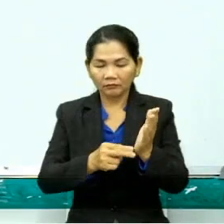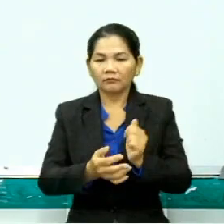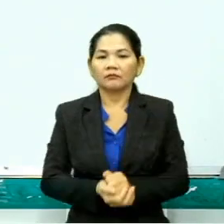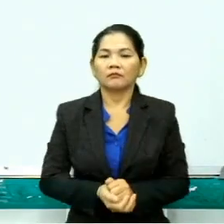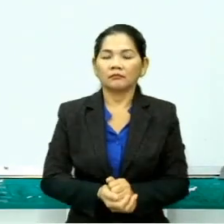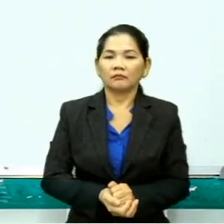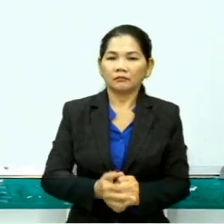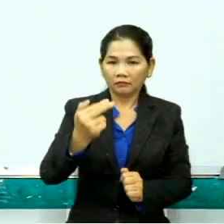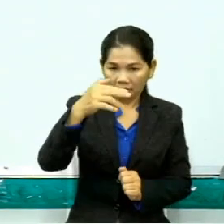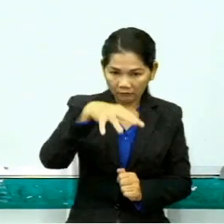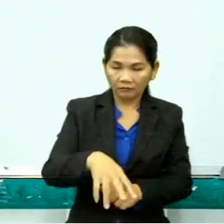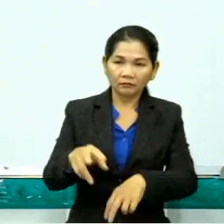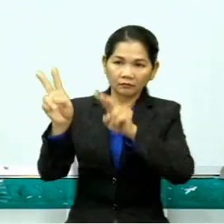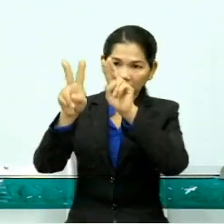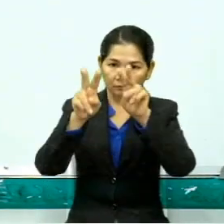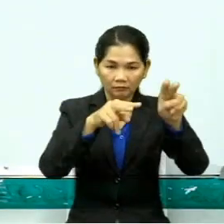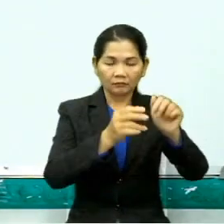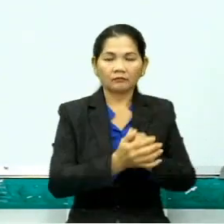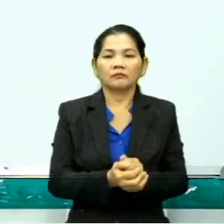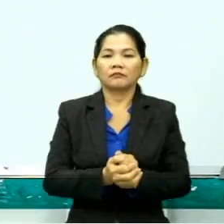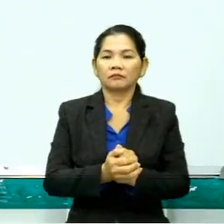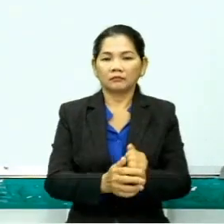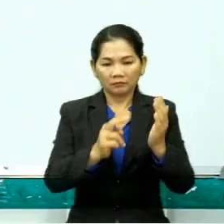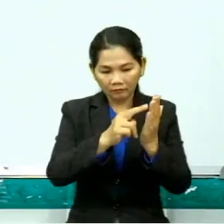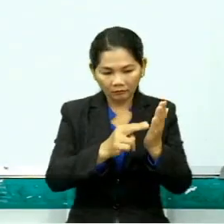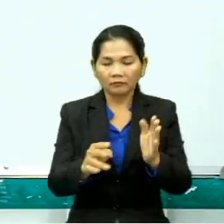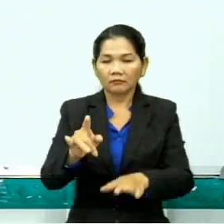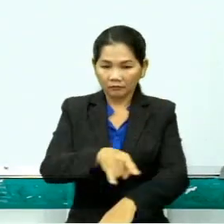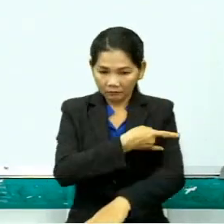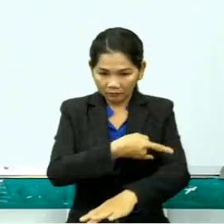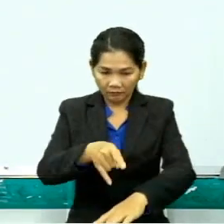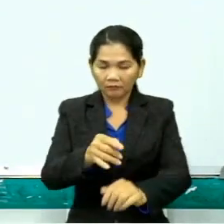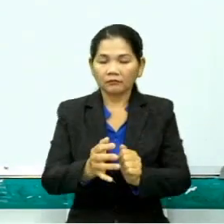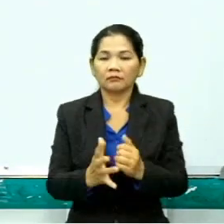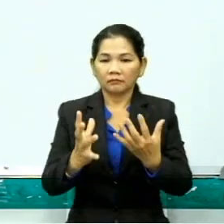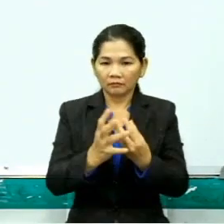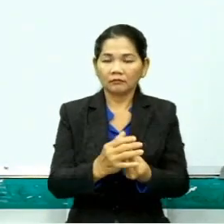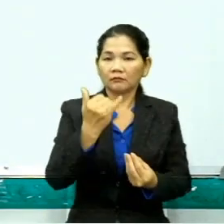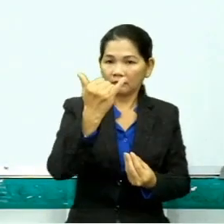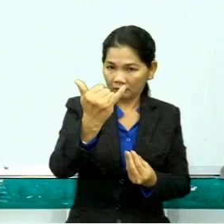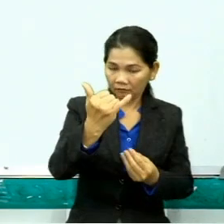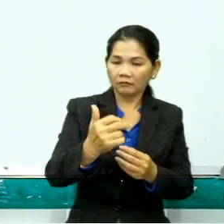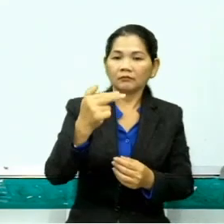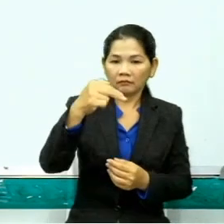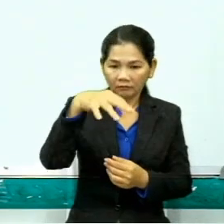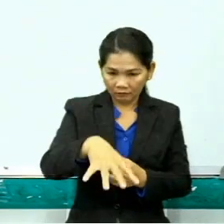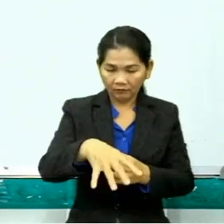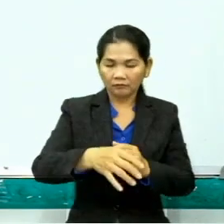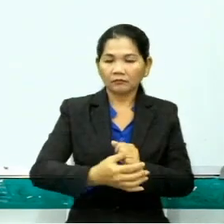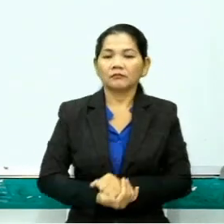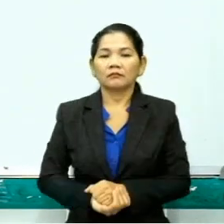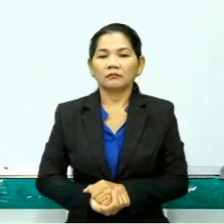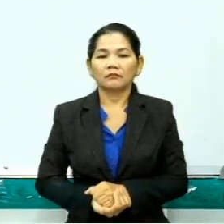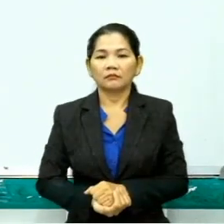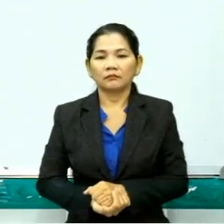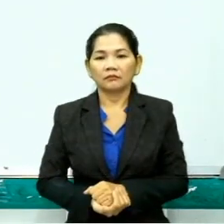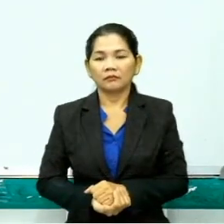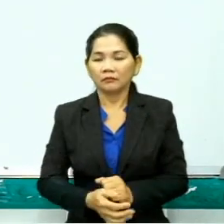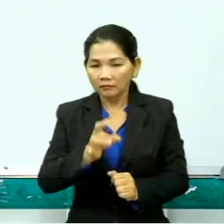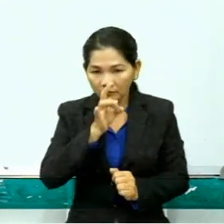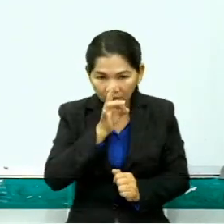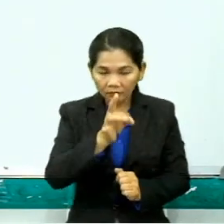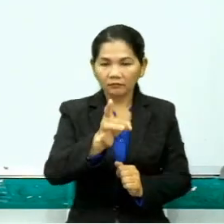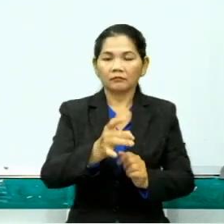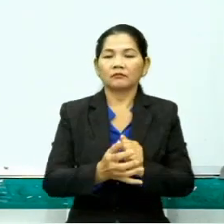cần lại tỷ sẽ chó cha nực nóng ạt bọt mì sâu ở bờ dương cứ miên tai và mùi cần lại thế nào con cha tai dạ